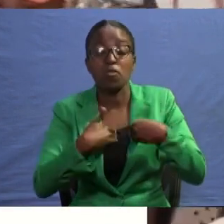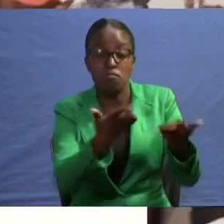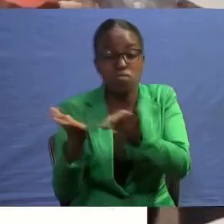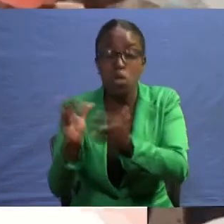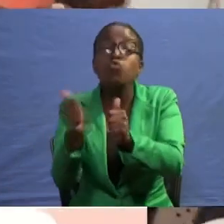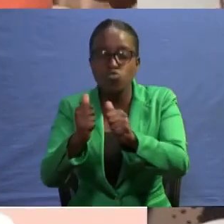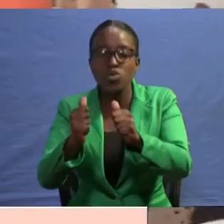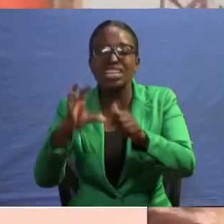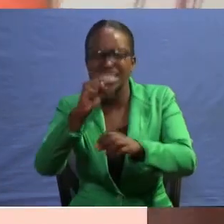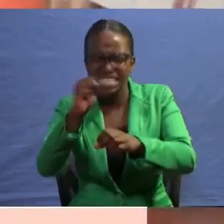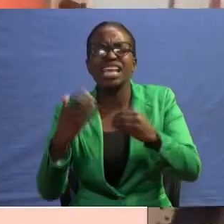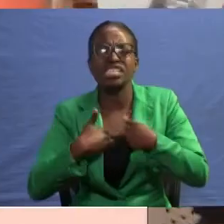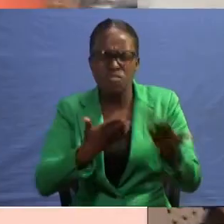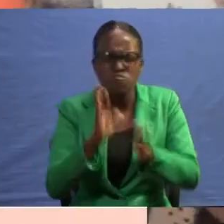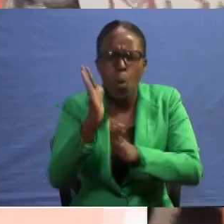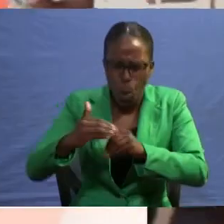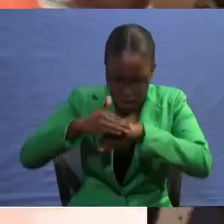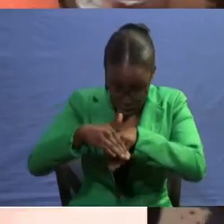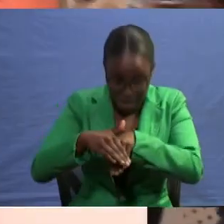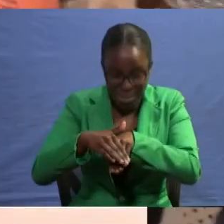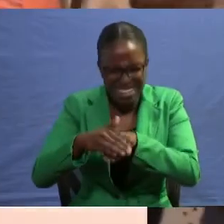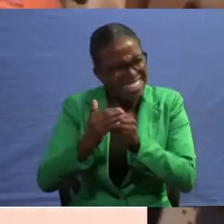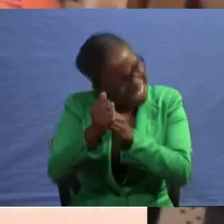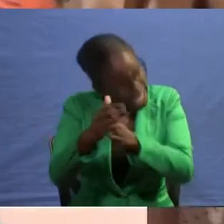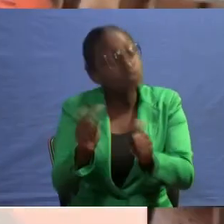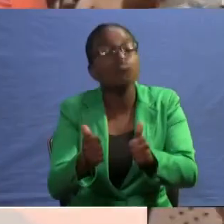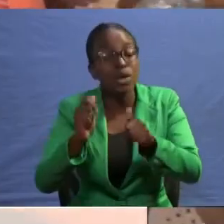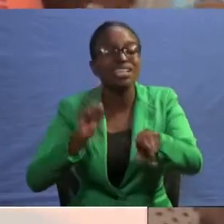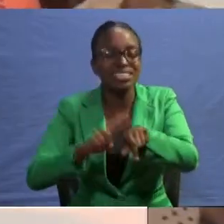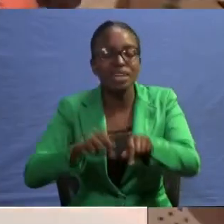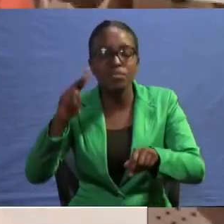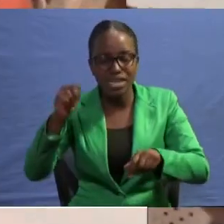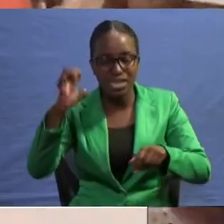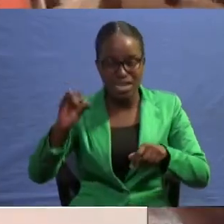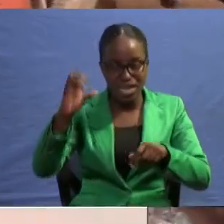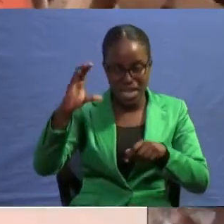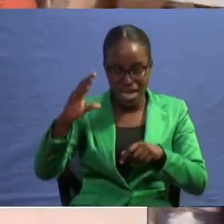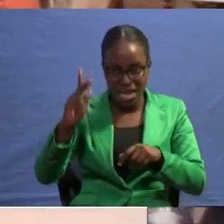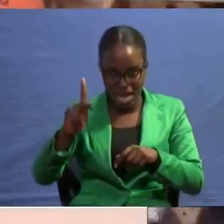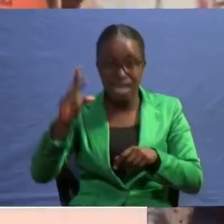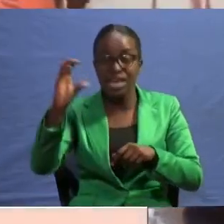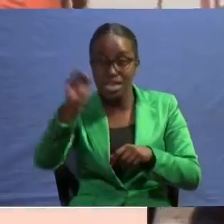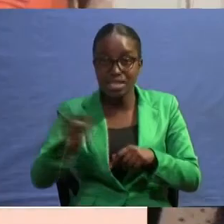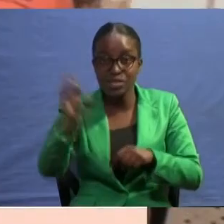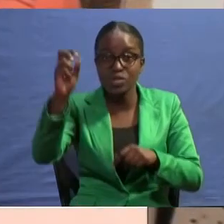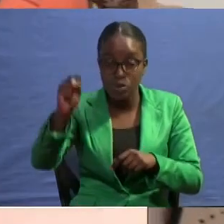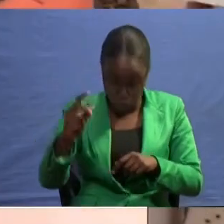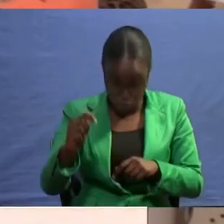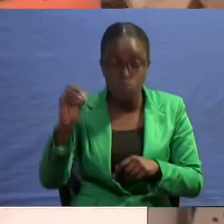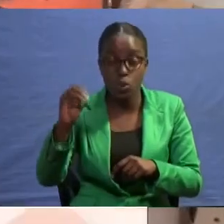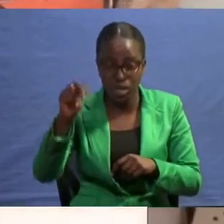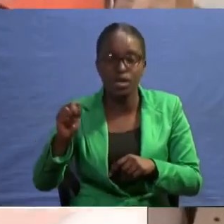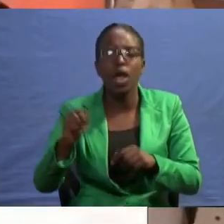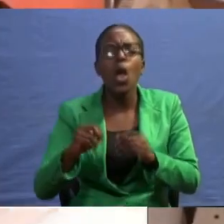madini. Wakiongozwa na mshauri wa kisiasa wa gavana wa Kilifi Nixon Moramba, wafuasi hao wamedai kwamba Spika Teddy